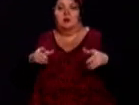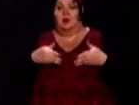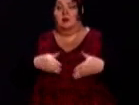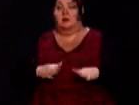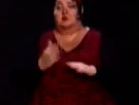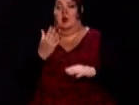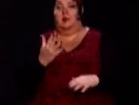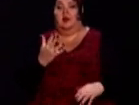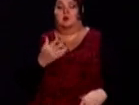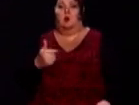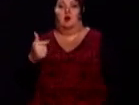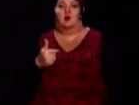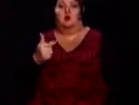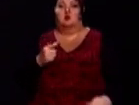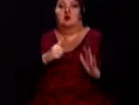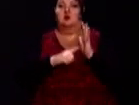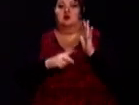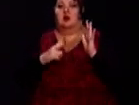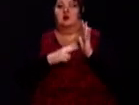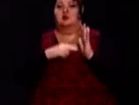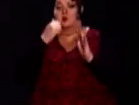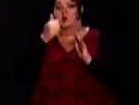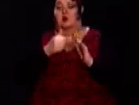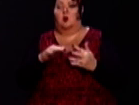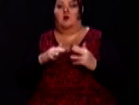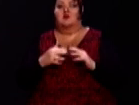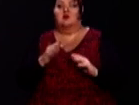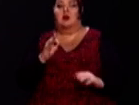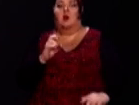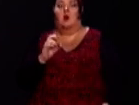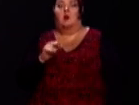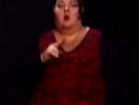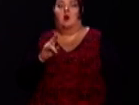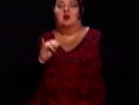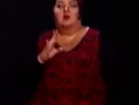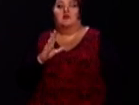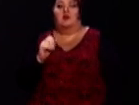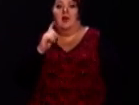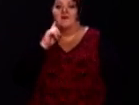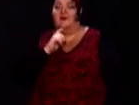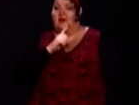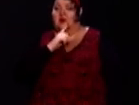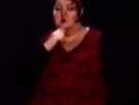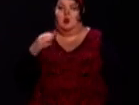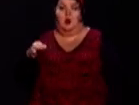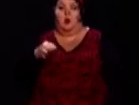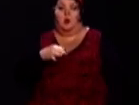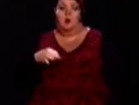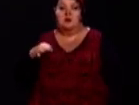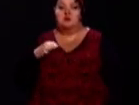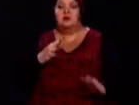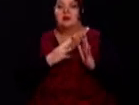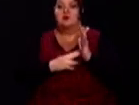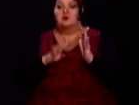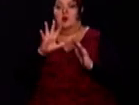5 грудня 1967 року у селі Ободівка Тростянецького району Вінницької області. У